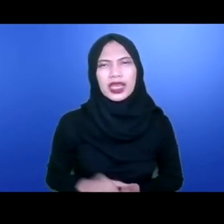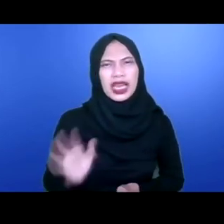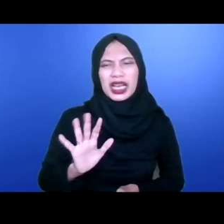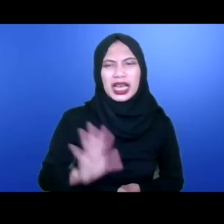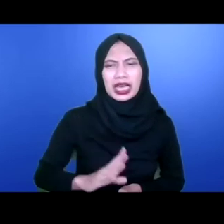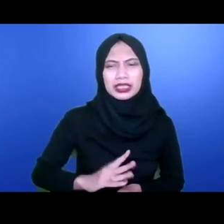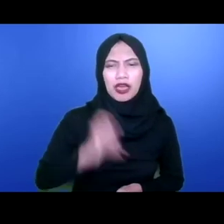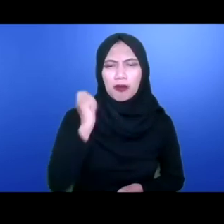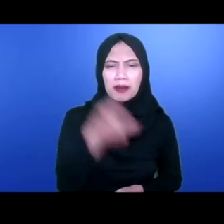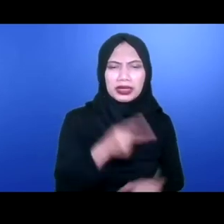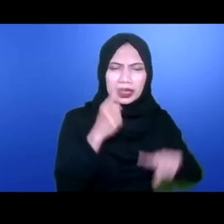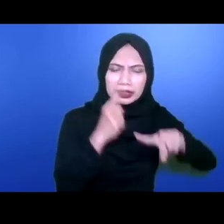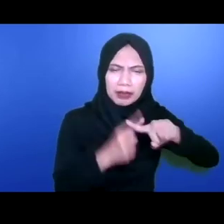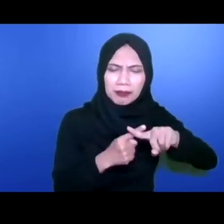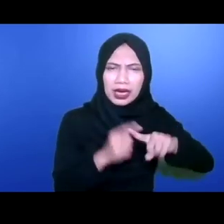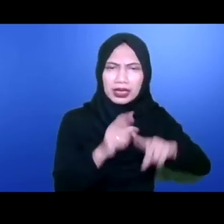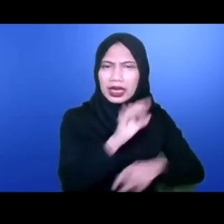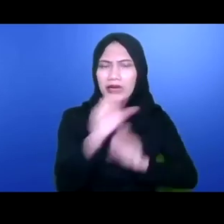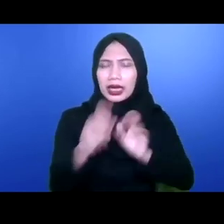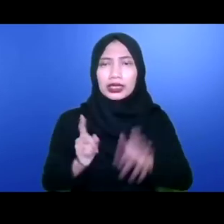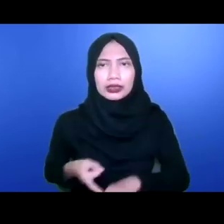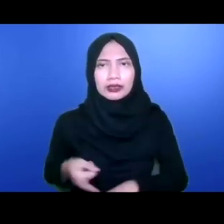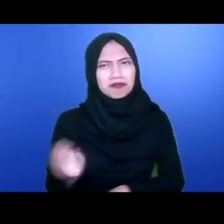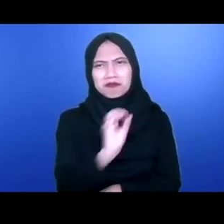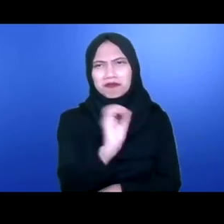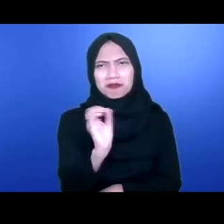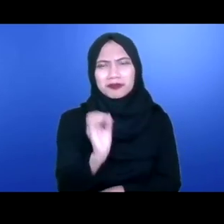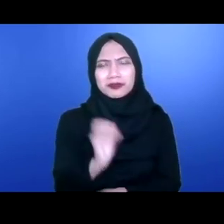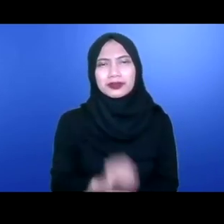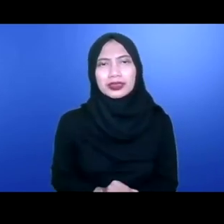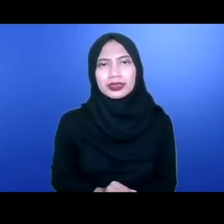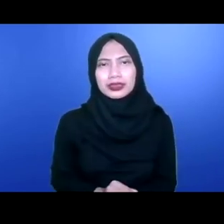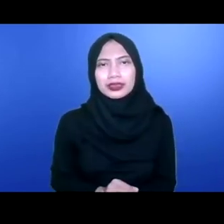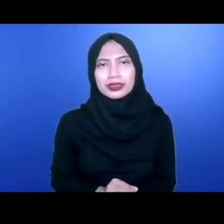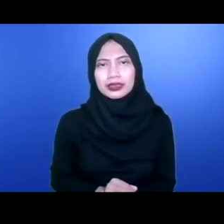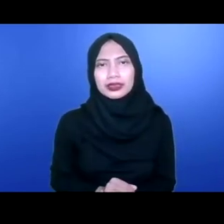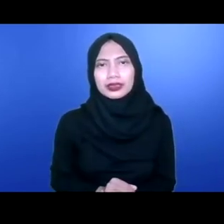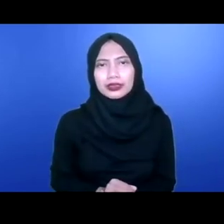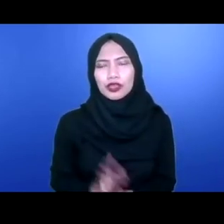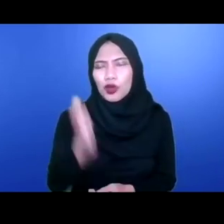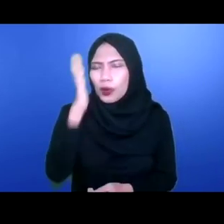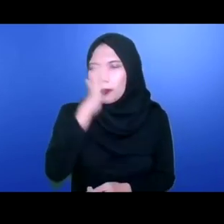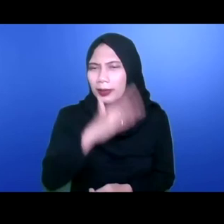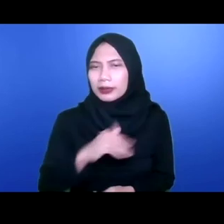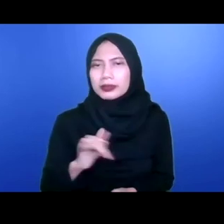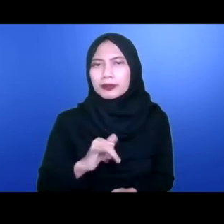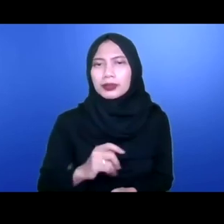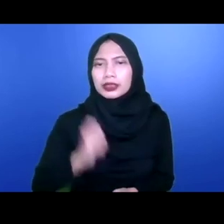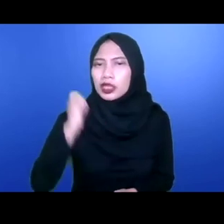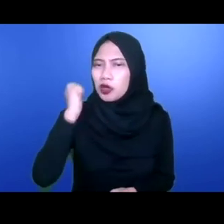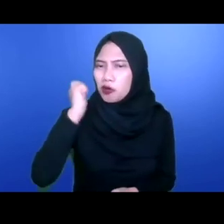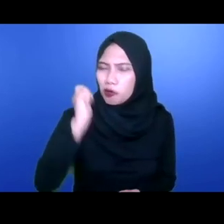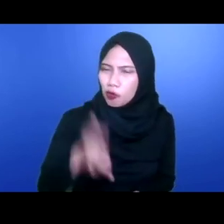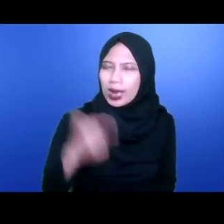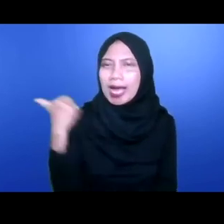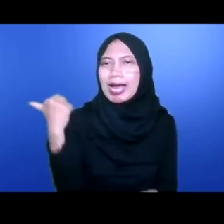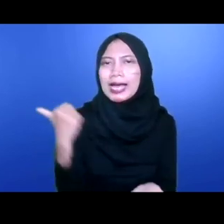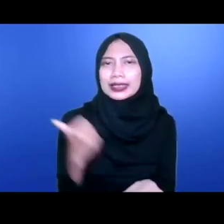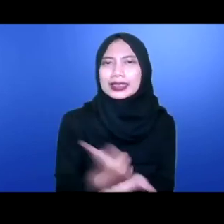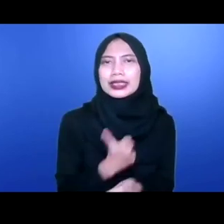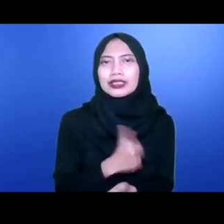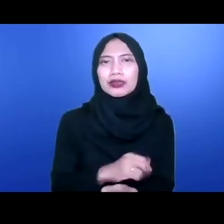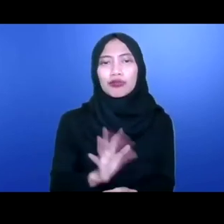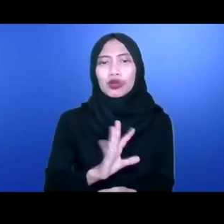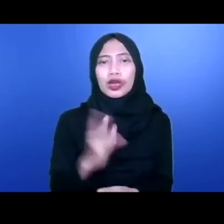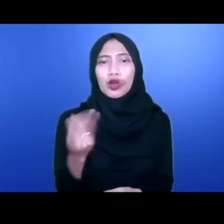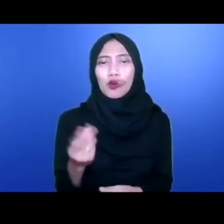si consumer. Ini mirip uang non tunai rasa tunai, digital payment rasa tunai. Bahkan